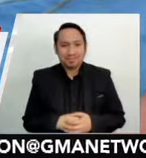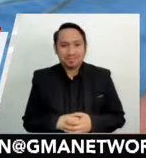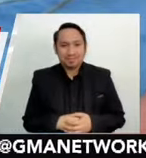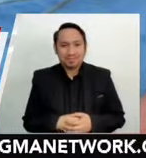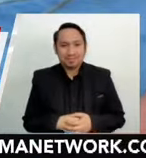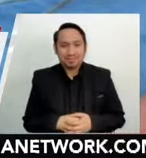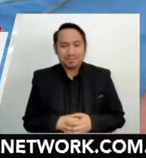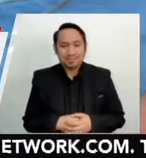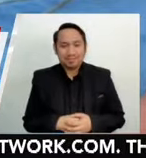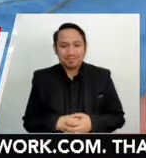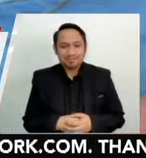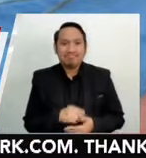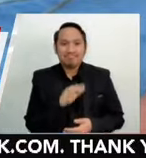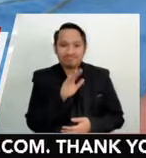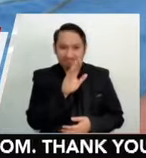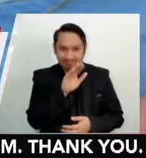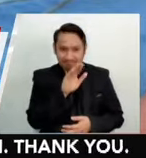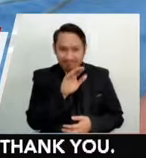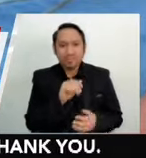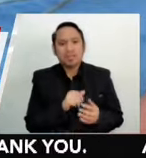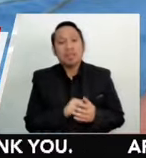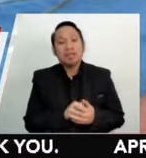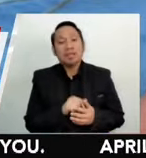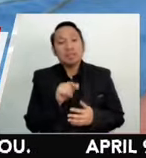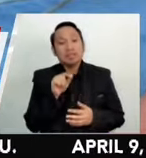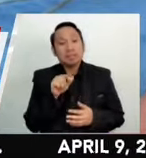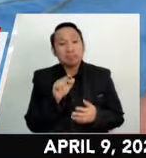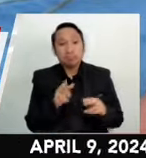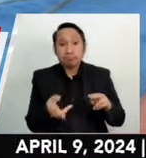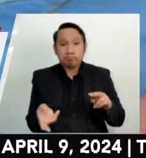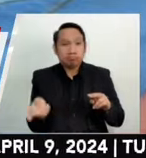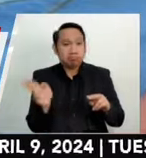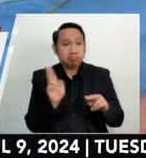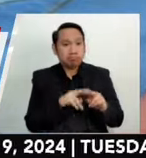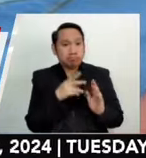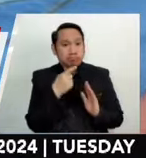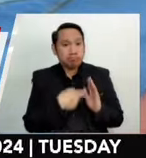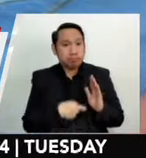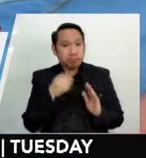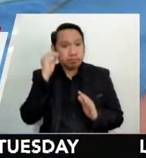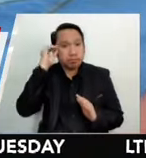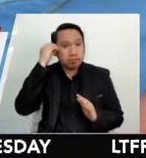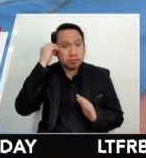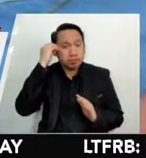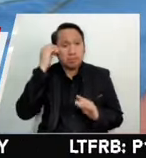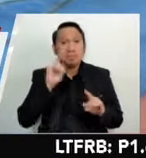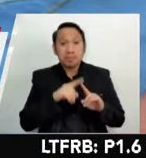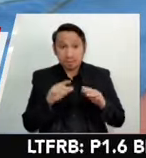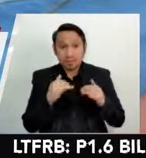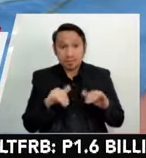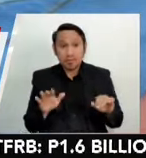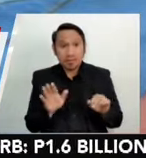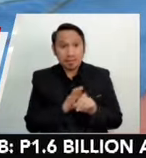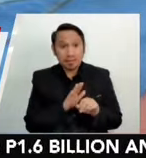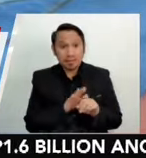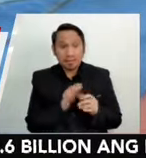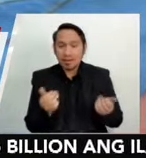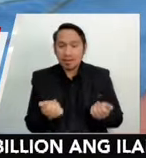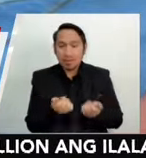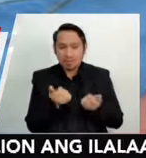Igan, kasabay ng pagtaas sa presyo ng sibuyas, tiniyak ng SINAG na sapat ang supply ng sibuyas hanggang sa huling quarter